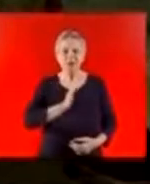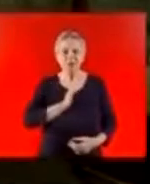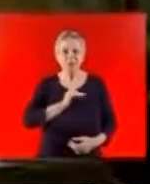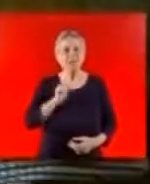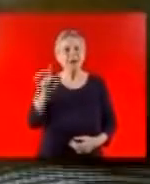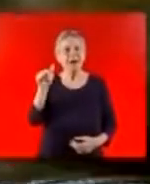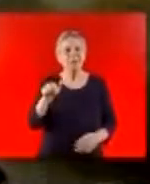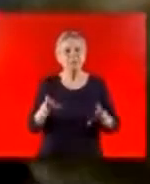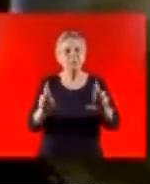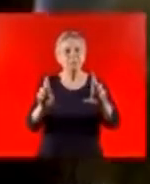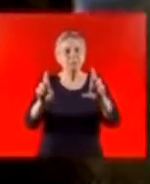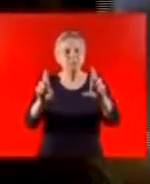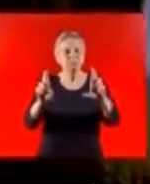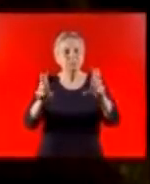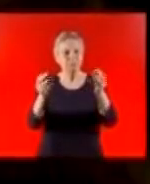Συντρόφισσες και σύντροφοι,